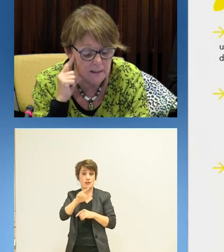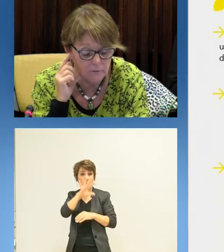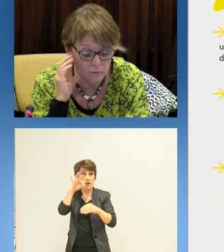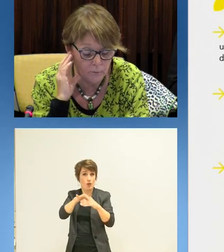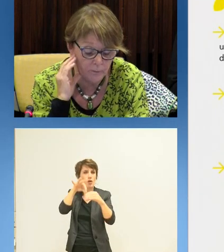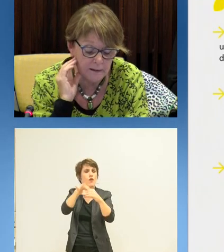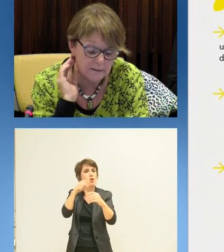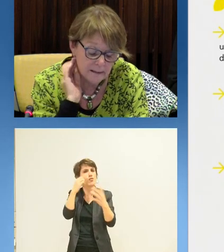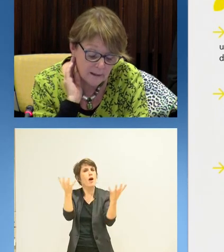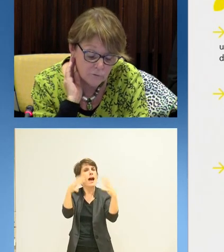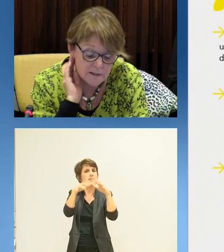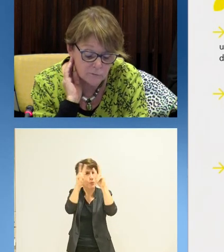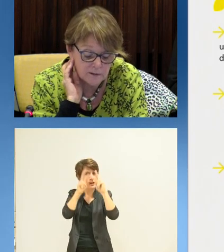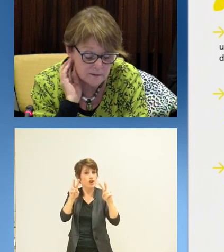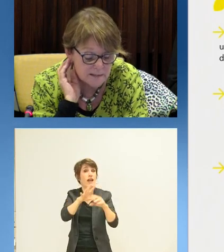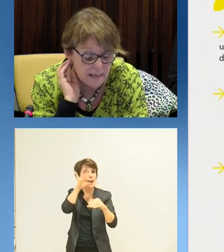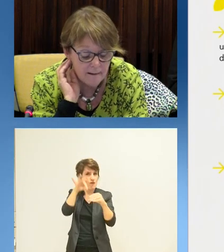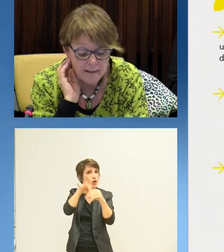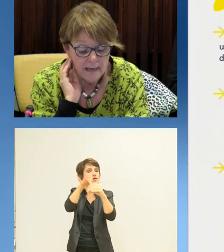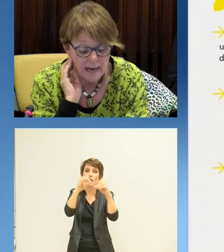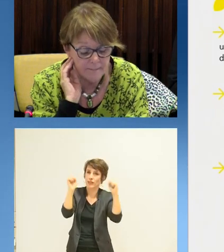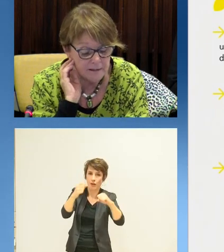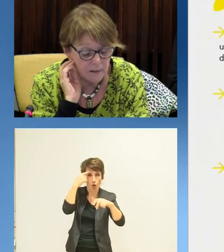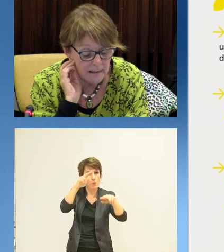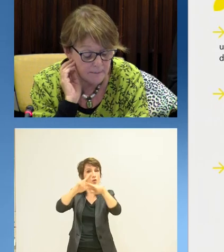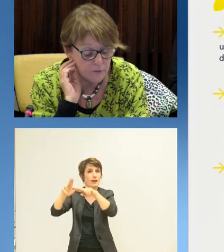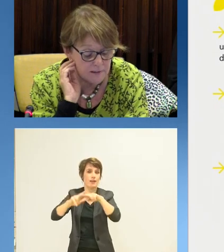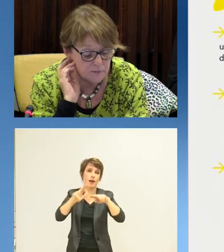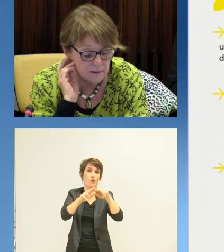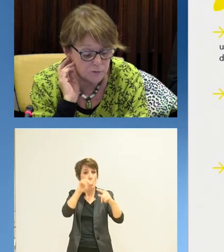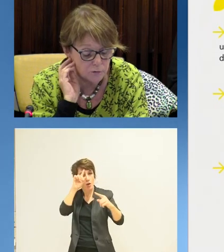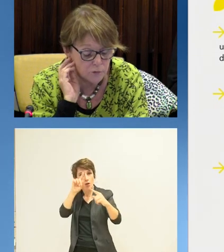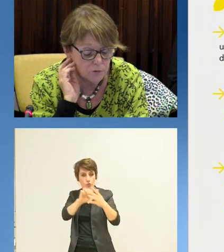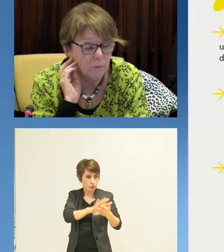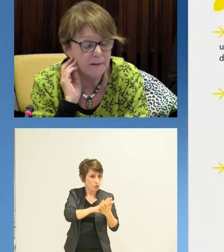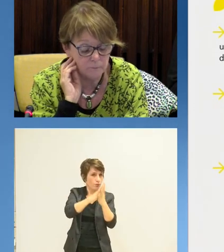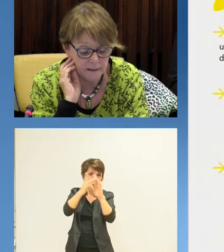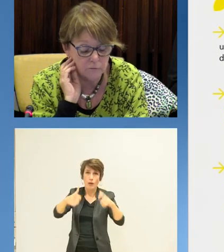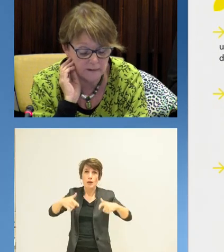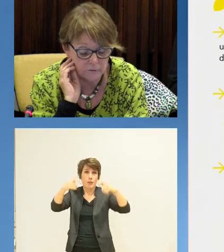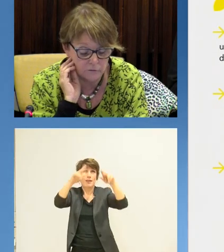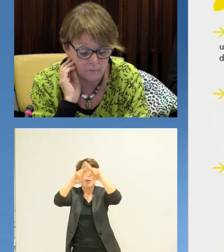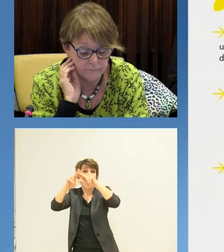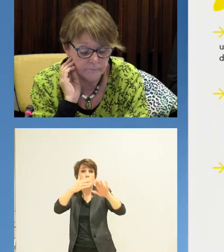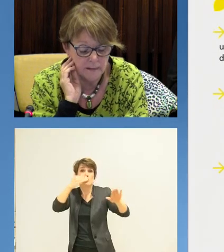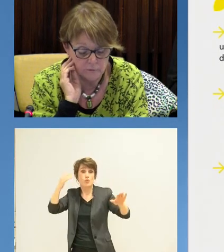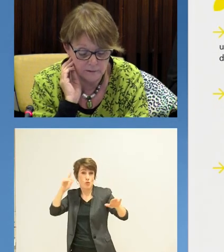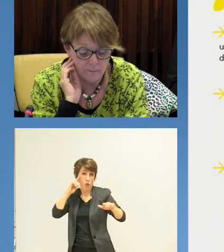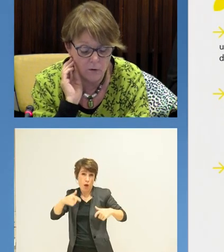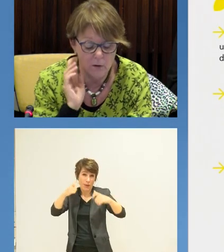ag de copropriété les travaux qui sont essentiels à la mêlée à l'amélioration de ces constructions qui on va bientôt 50 ans